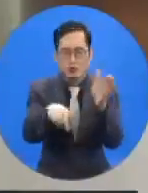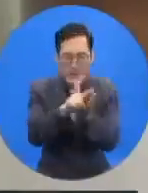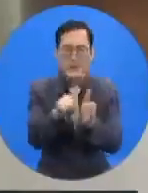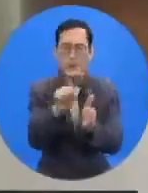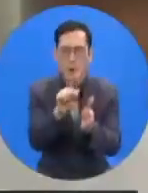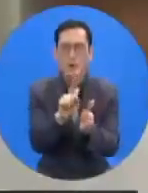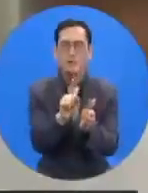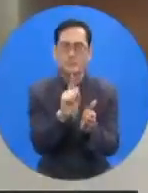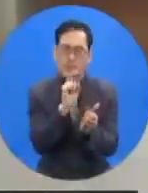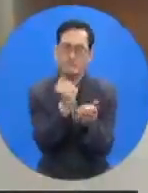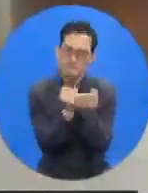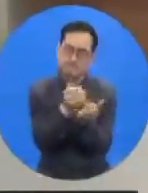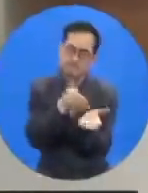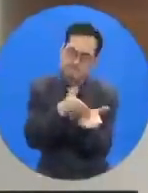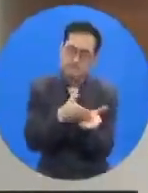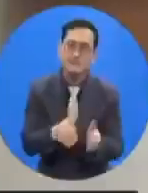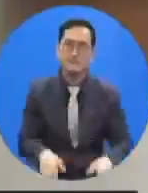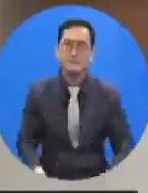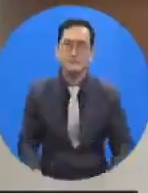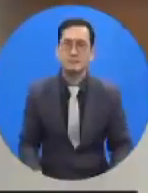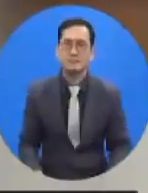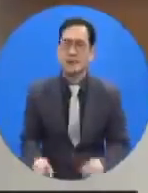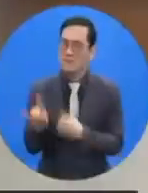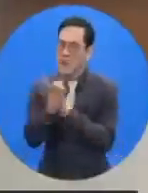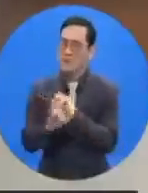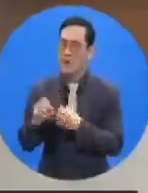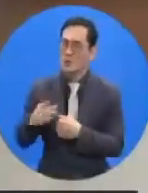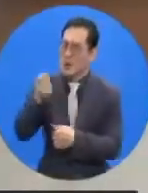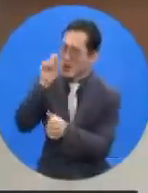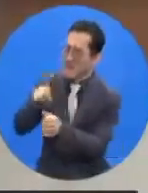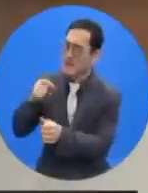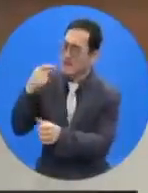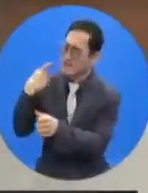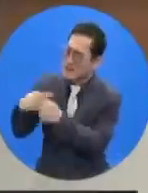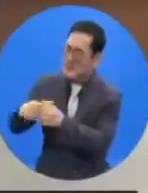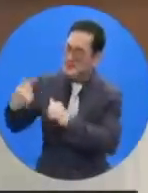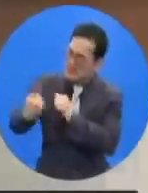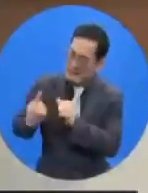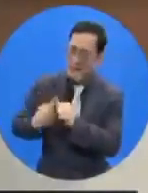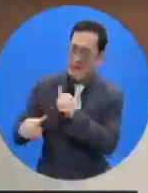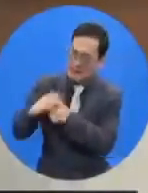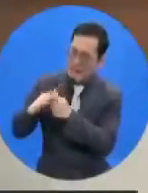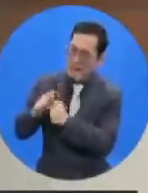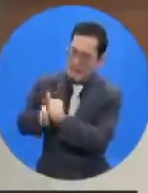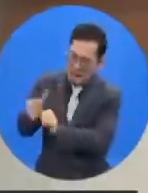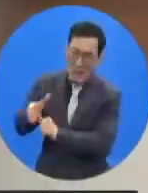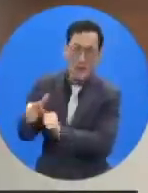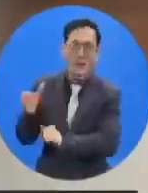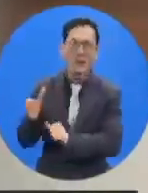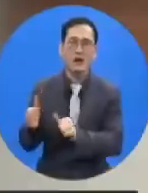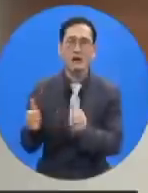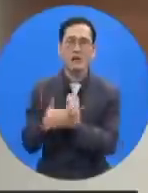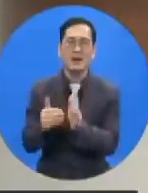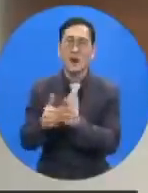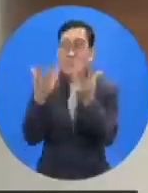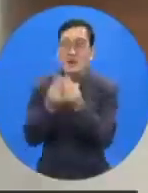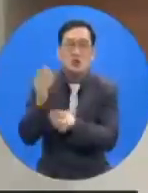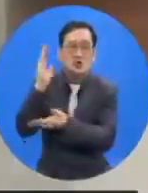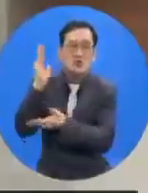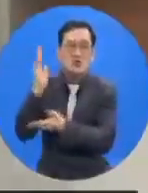잘한다고 옹호할 필요도 없습니다. 그렇기 때문에 저런 막말과 비유로 국민들 상당히 좀 심기를 어렵게 하지